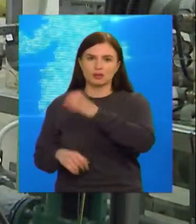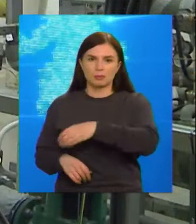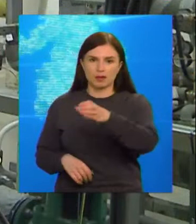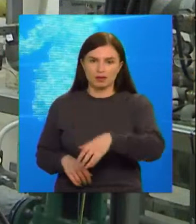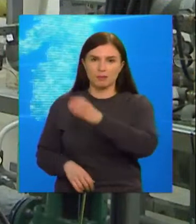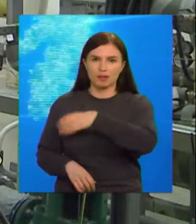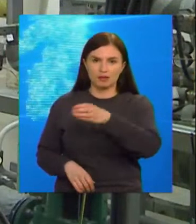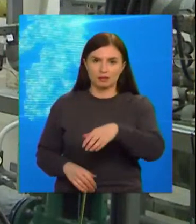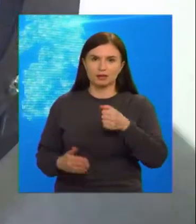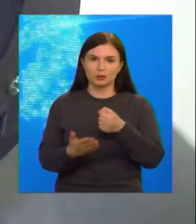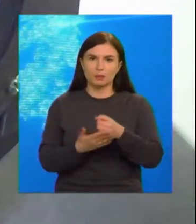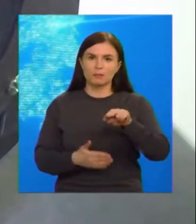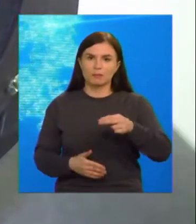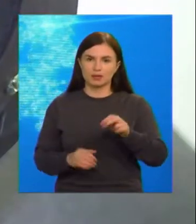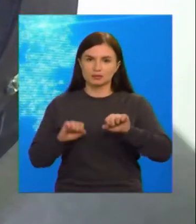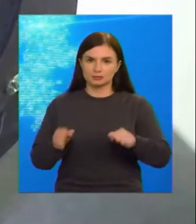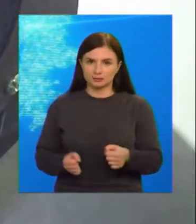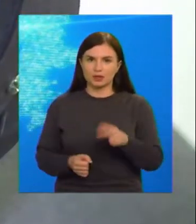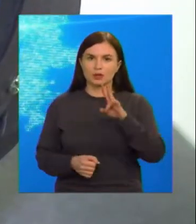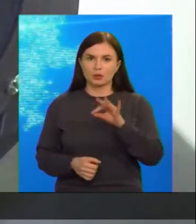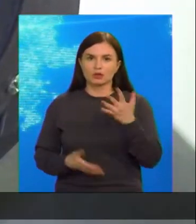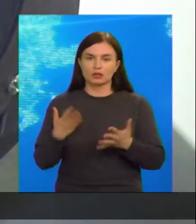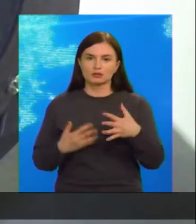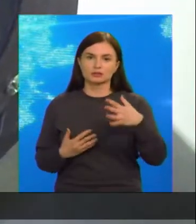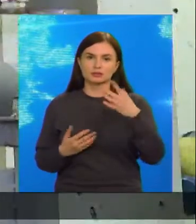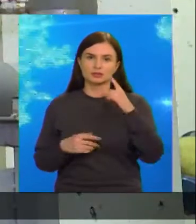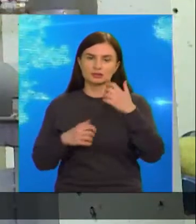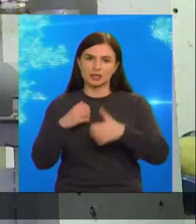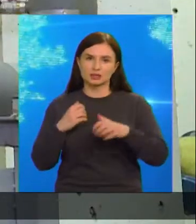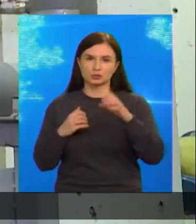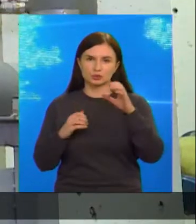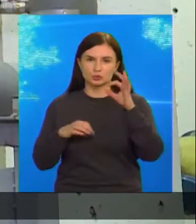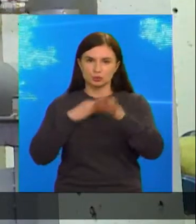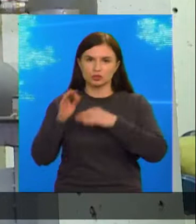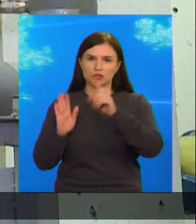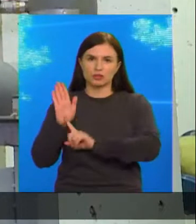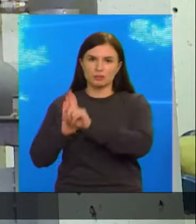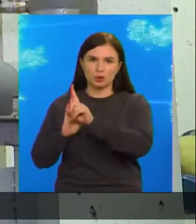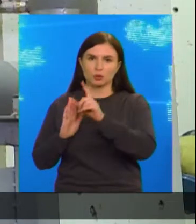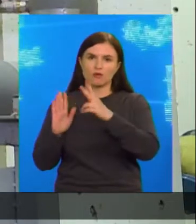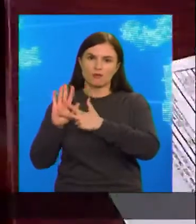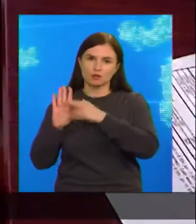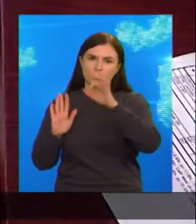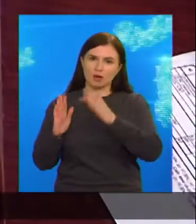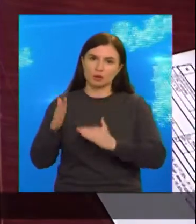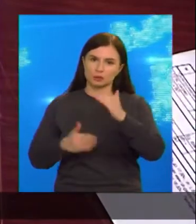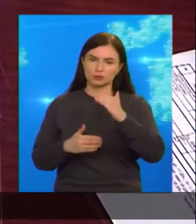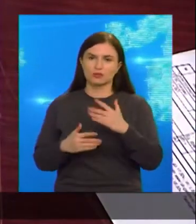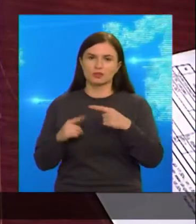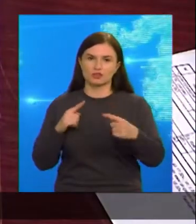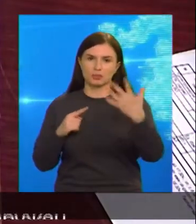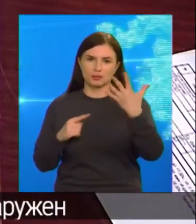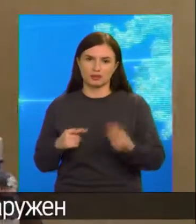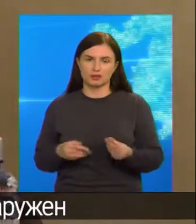домах челябинцев должны остыть в пятницу, но при условии, если среднесуточная температура будет не меньше 8 градусов выше нуля в течение 5